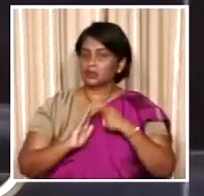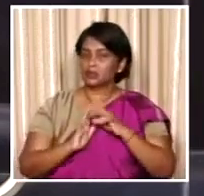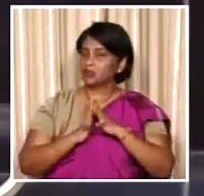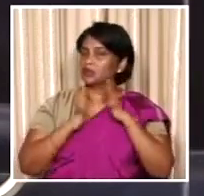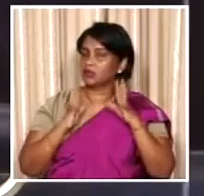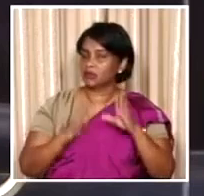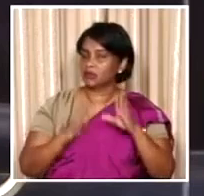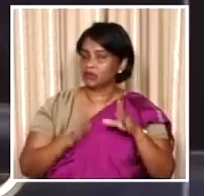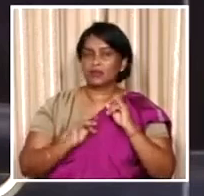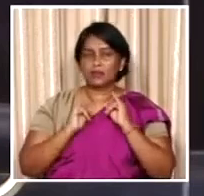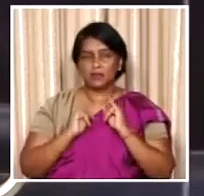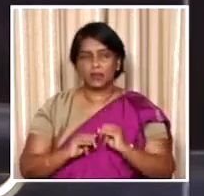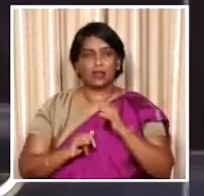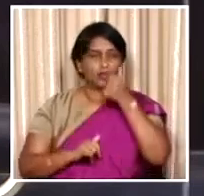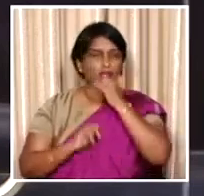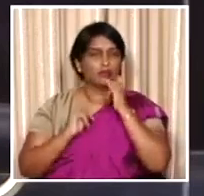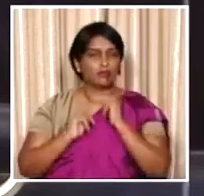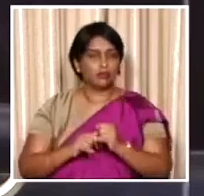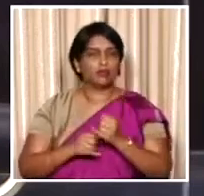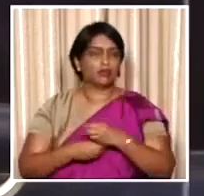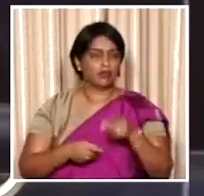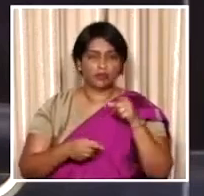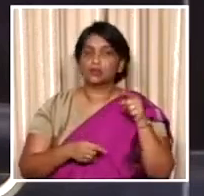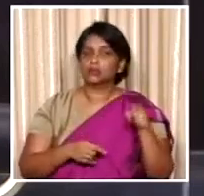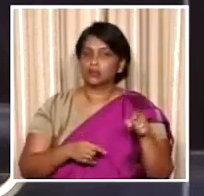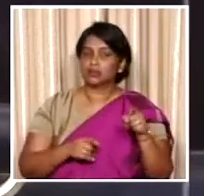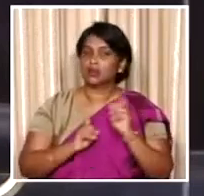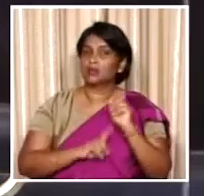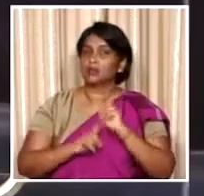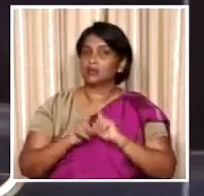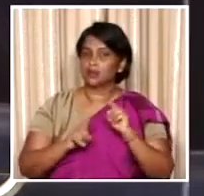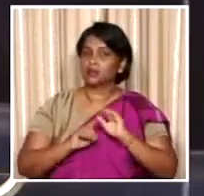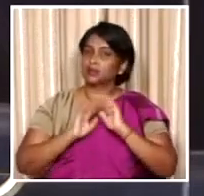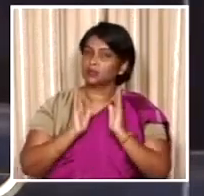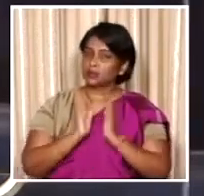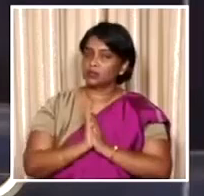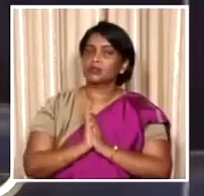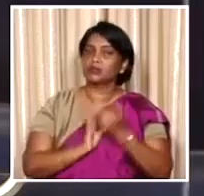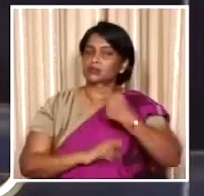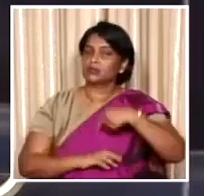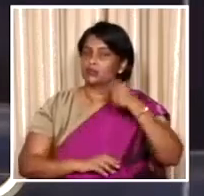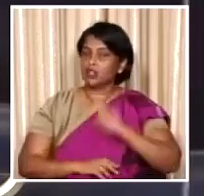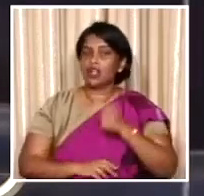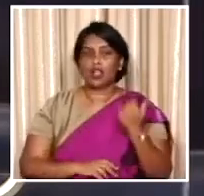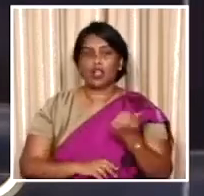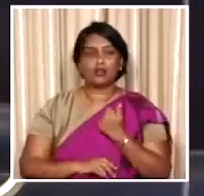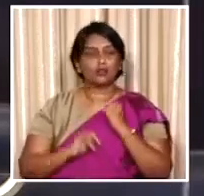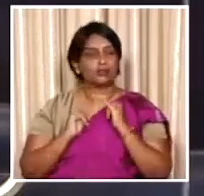ලොකුම පිළිකාව මේ දූෂණය විවාද කරන්න කියලා ඉතින් අපි මේ පාර්ලිමේන්තුවේ සියලුම දෙනාගේ එකඟත්වයෙන් අලුත්